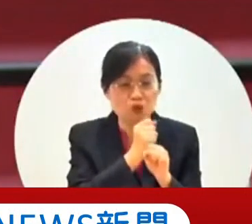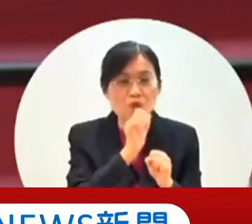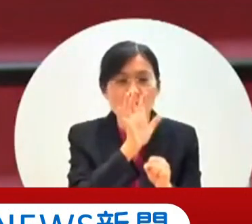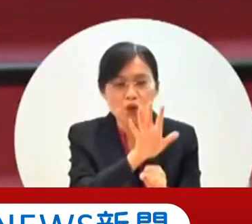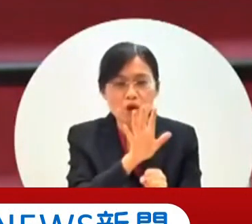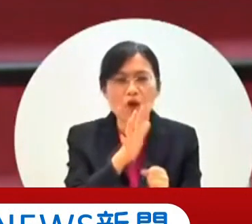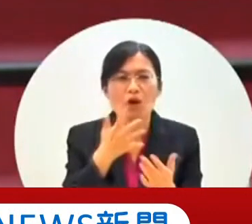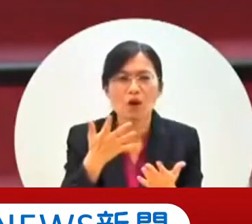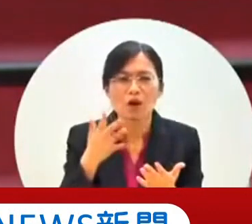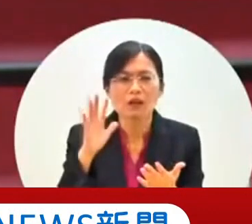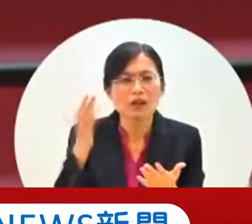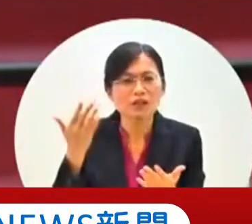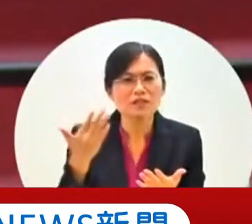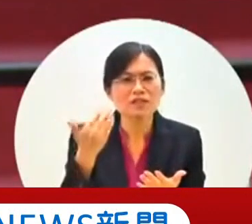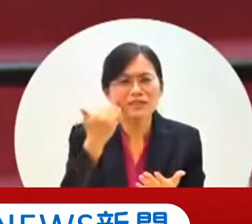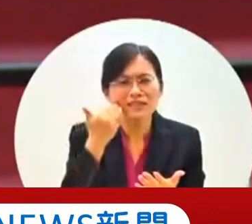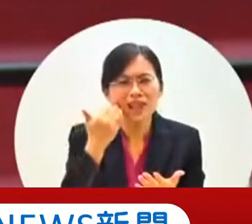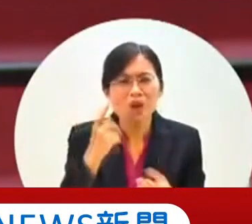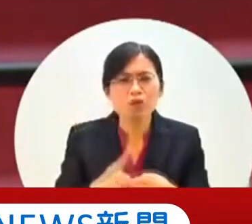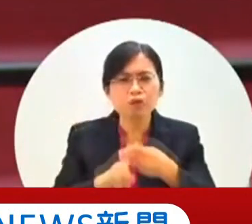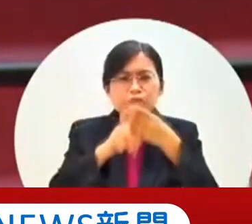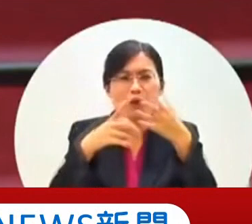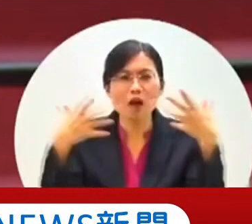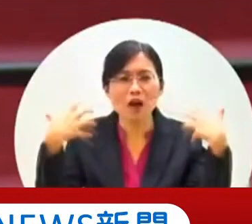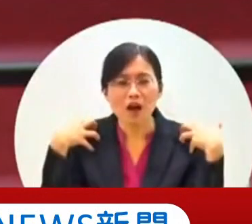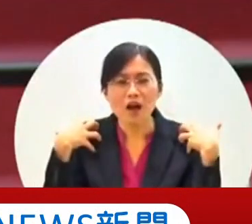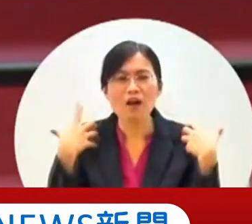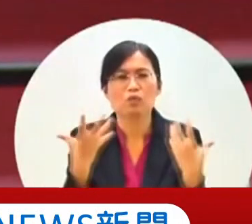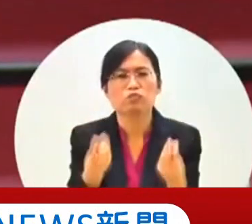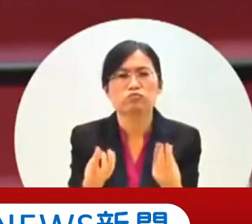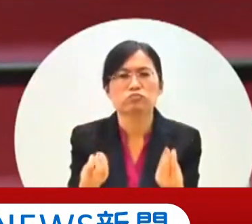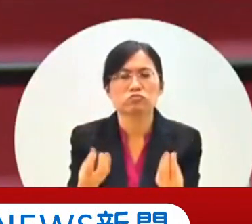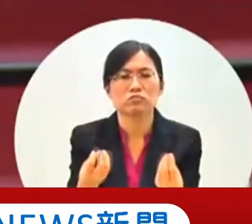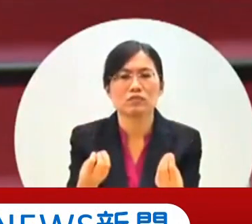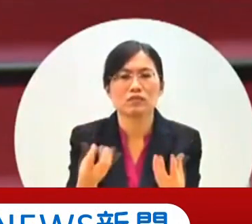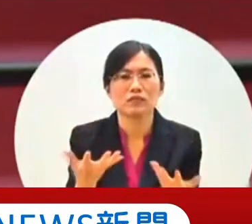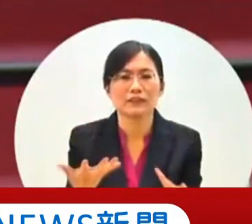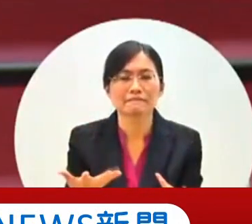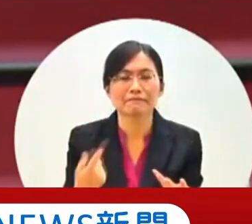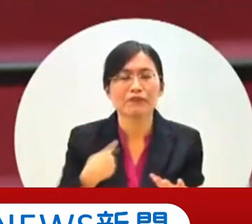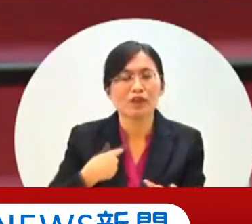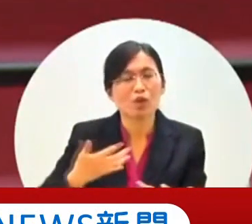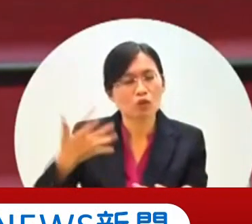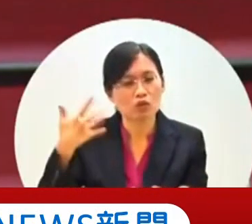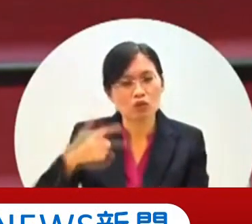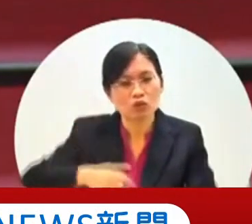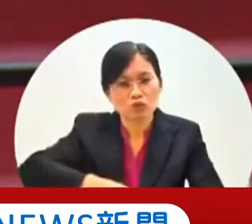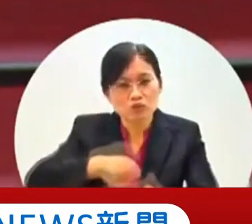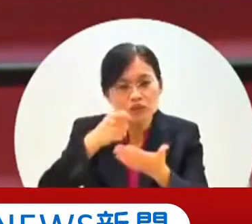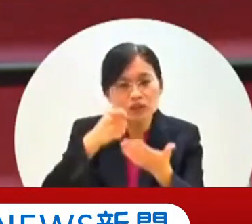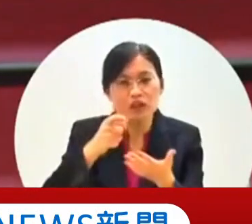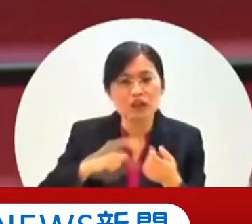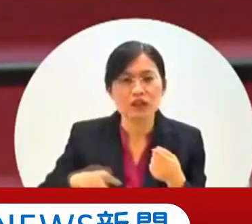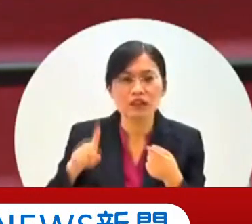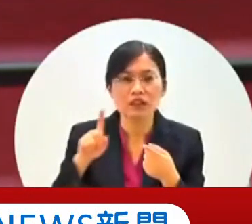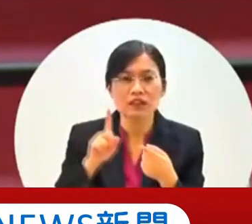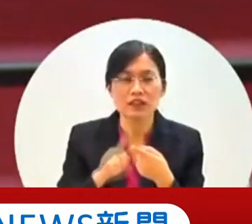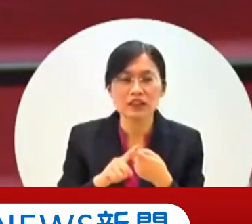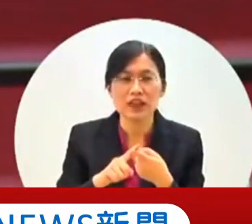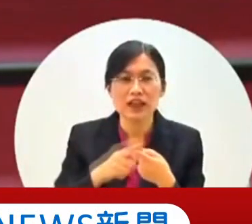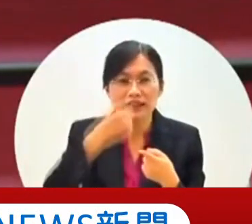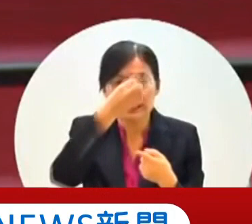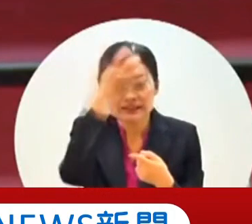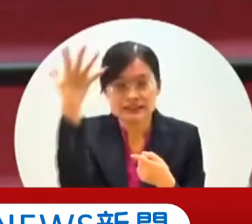是到底有谁主责？没有人主责。所以那时候我提出，应该是不是把我们青年